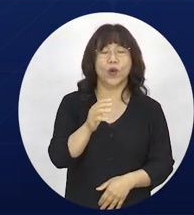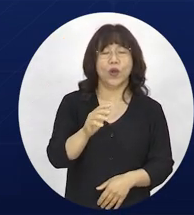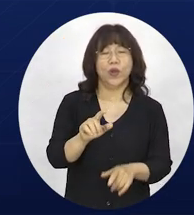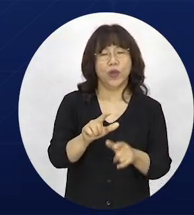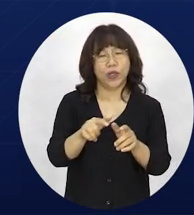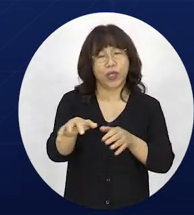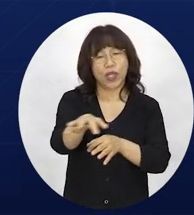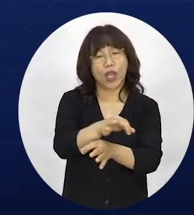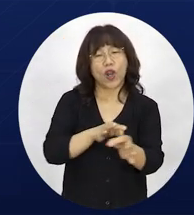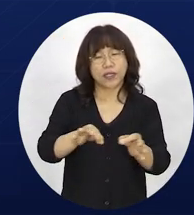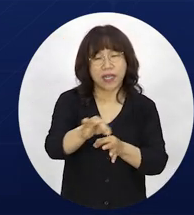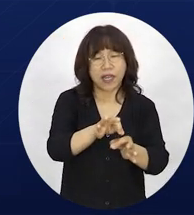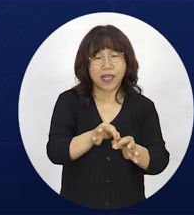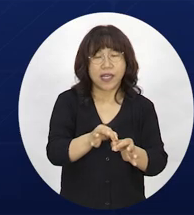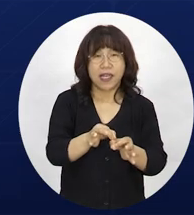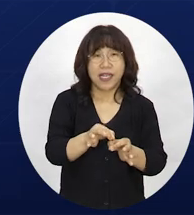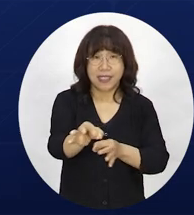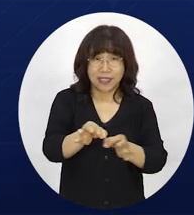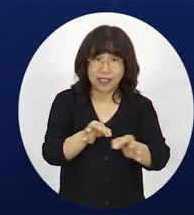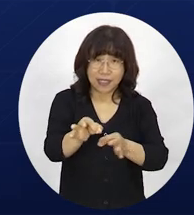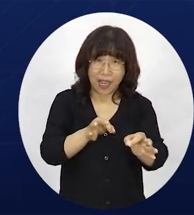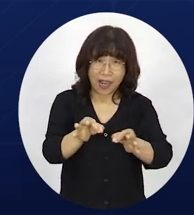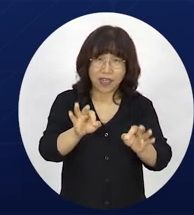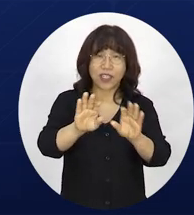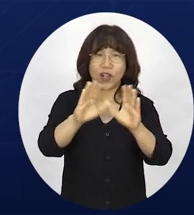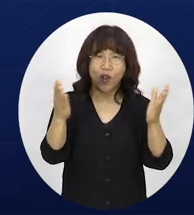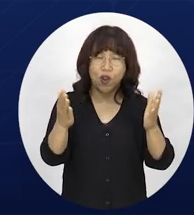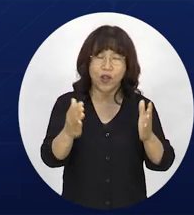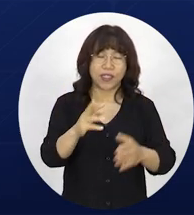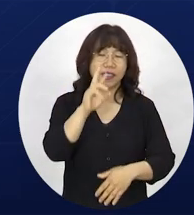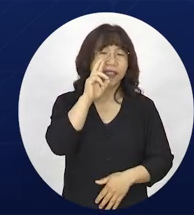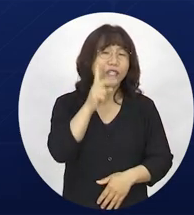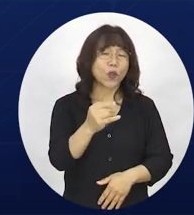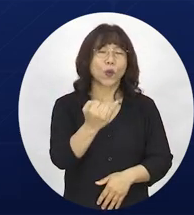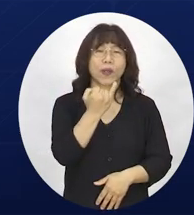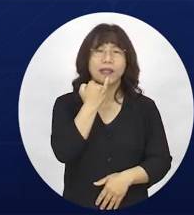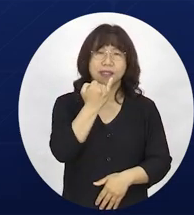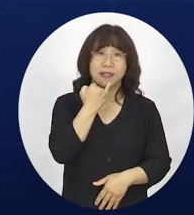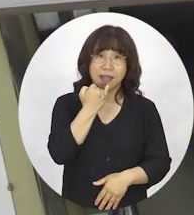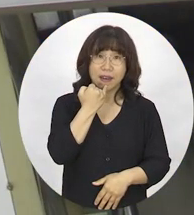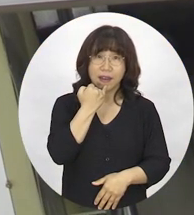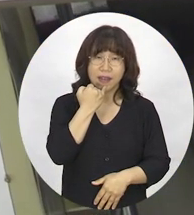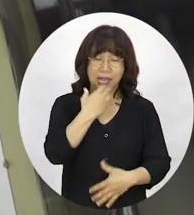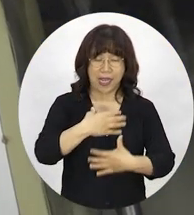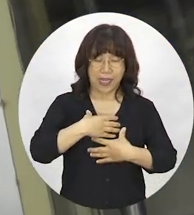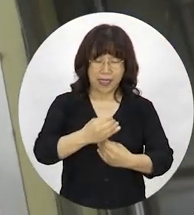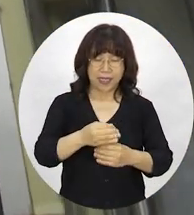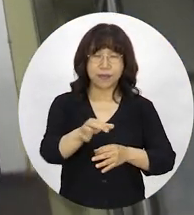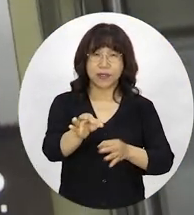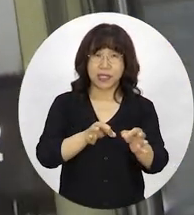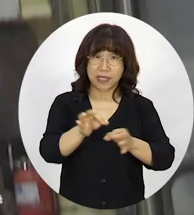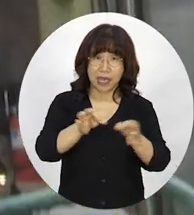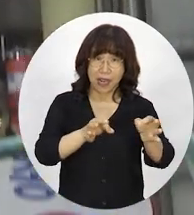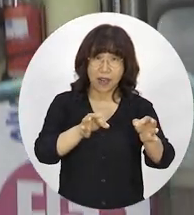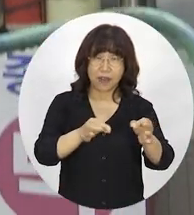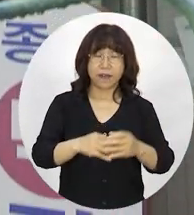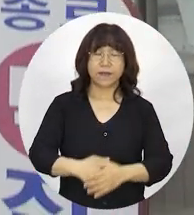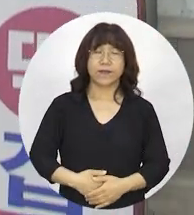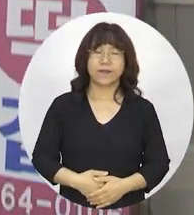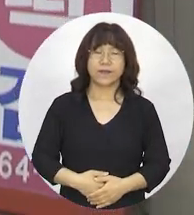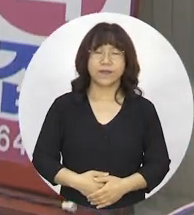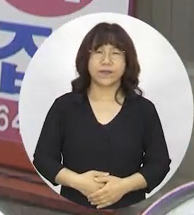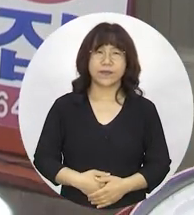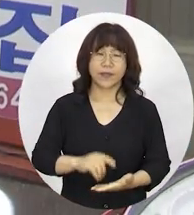모의 경제시장, 틀려도 괜찮아 안심시장이 열렸습니다. 틀려도 괜찮아